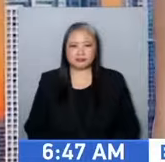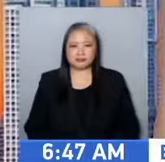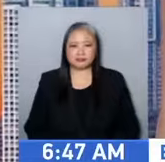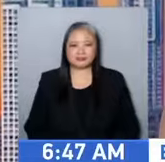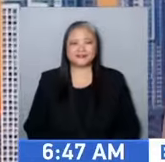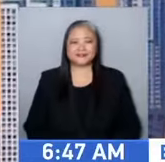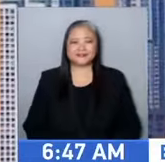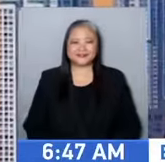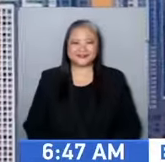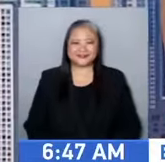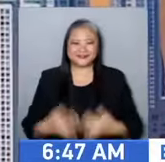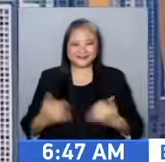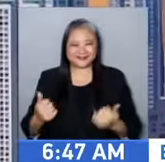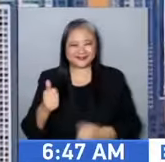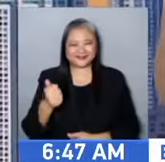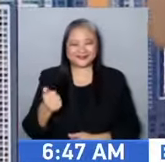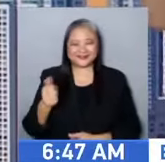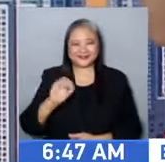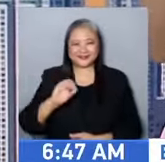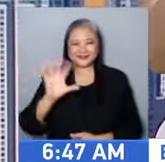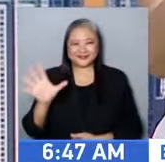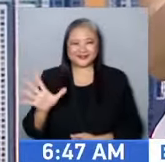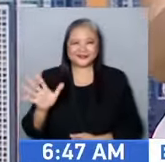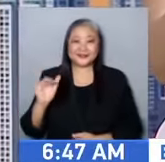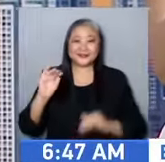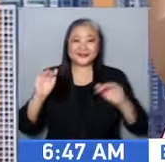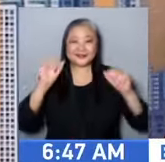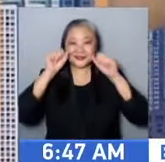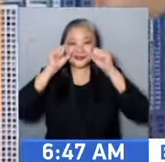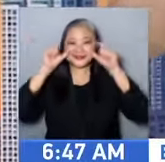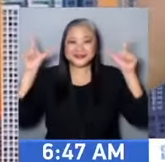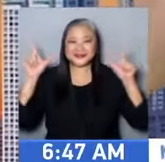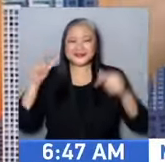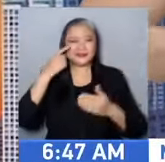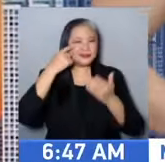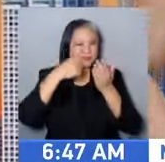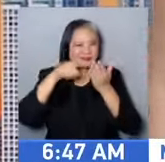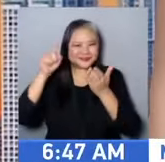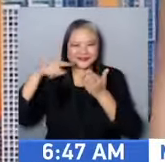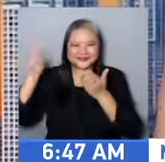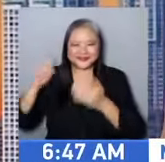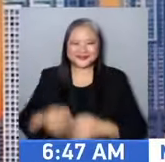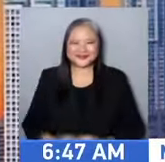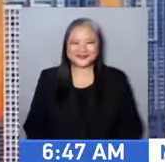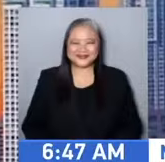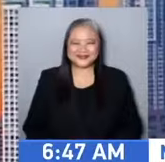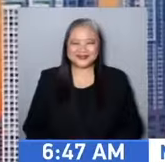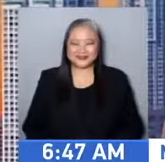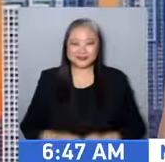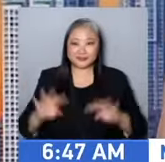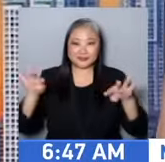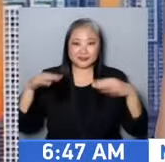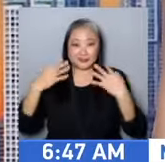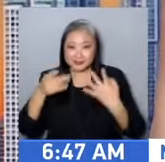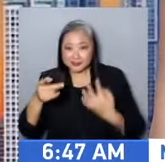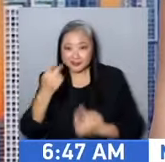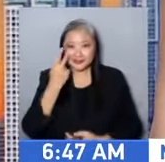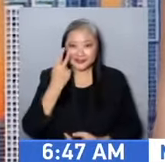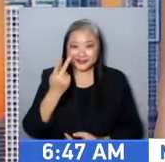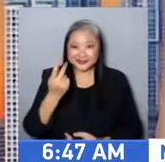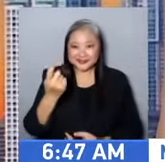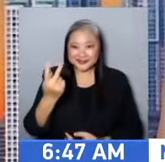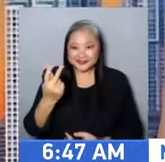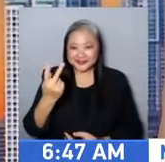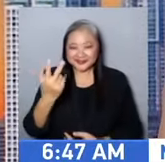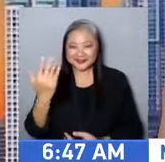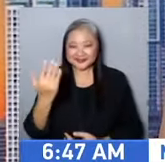And good morning ulit mga kapuso. Gising-gising na. Attendance check muna tayo ha. Nakatutok pa rin sa mga TV? Tamang-tama dyan lang